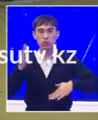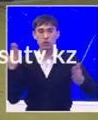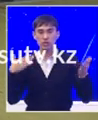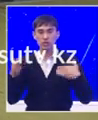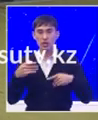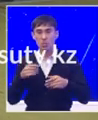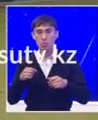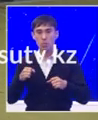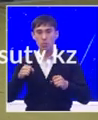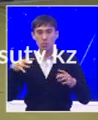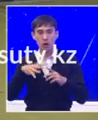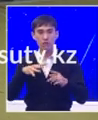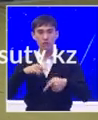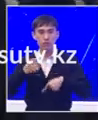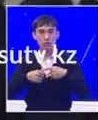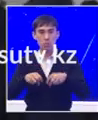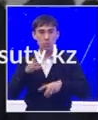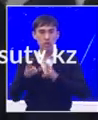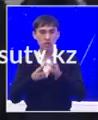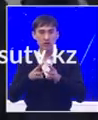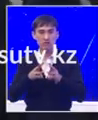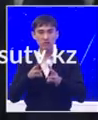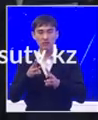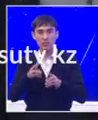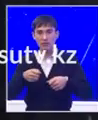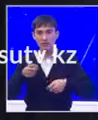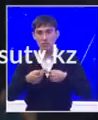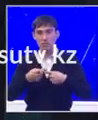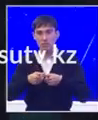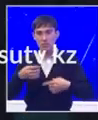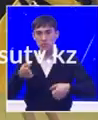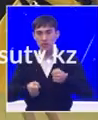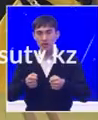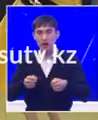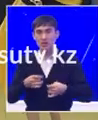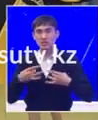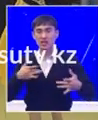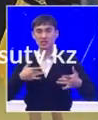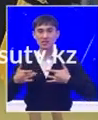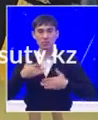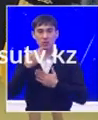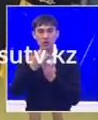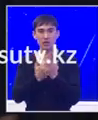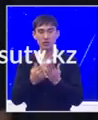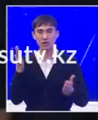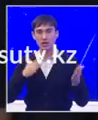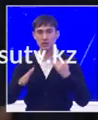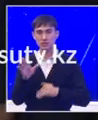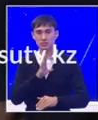по боевому развертыванию пожарного автомобиля. А яркая концертная программа доставила радость зрителям.